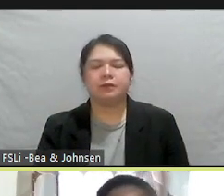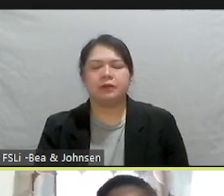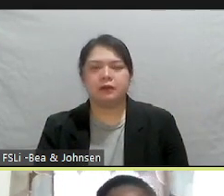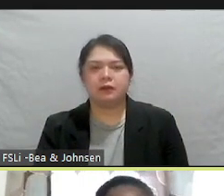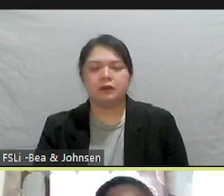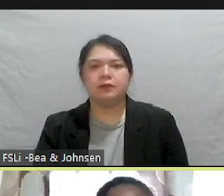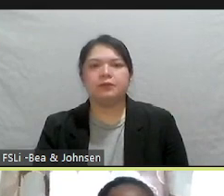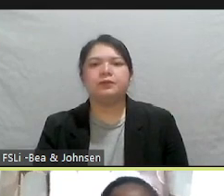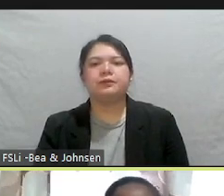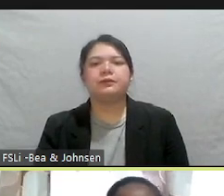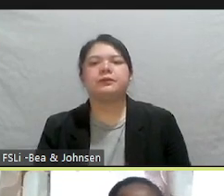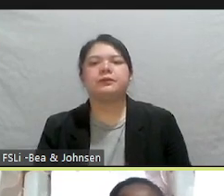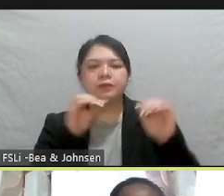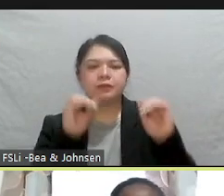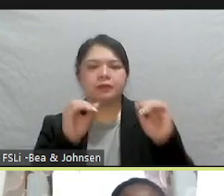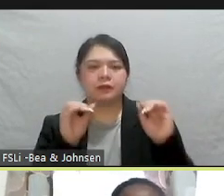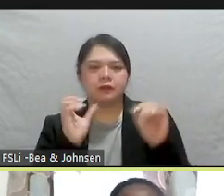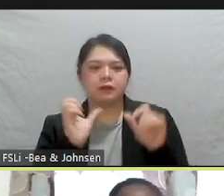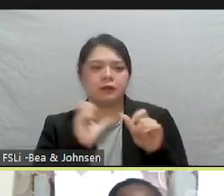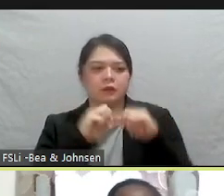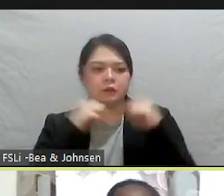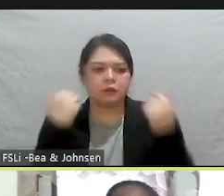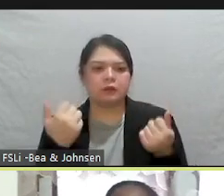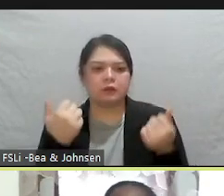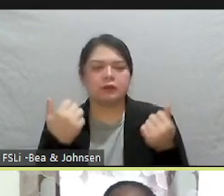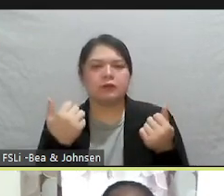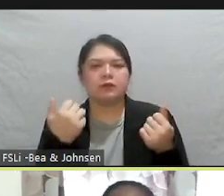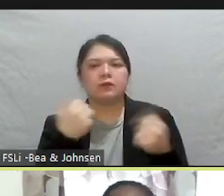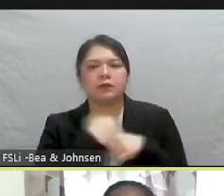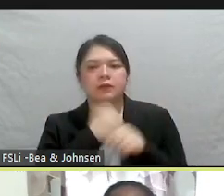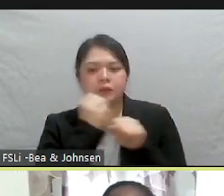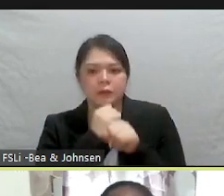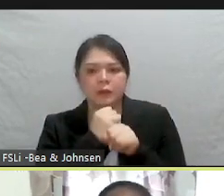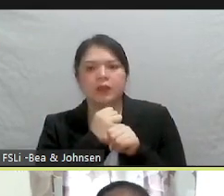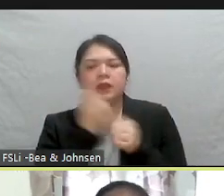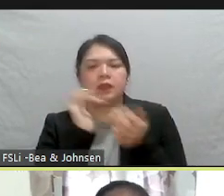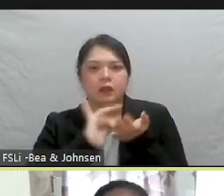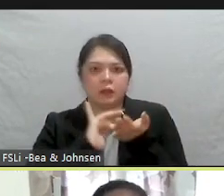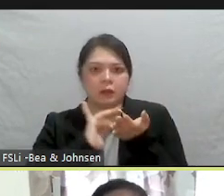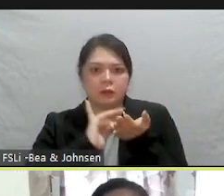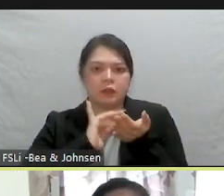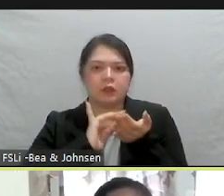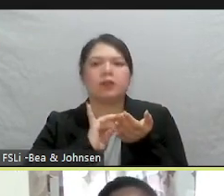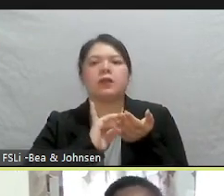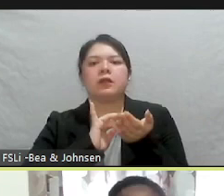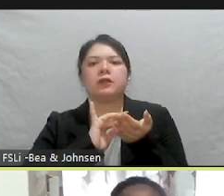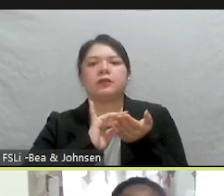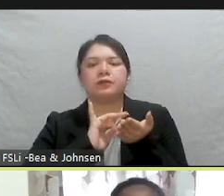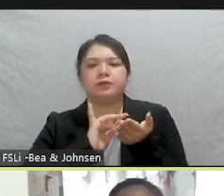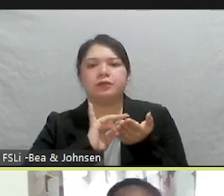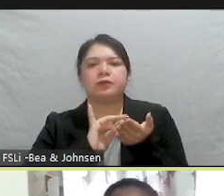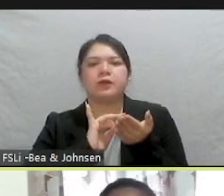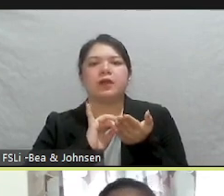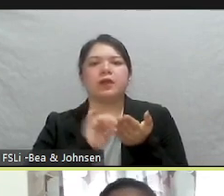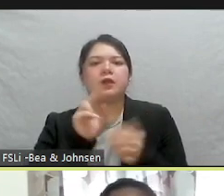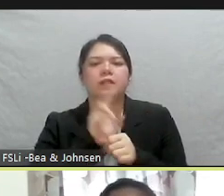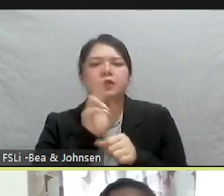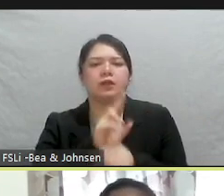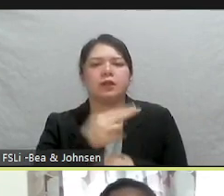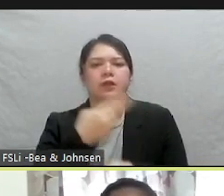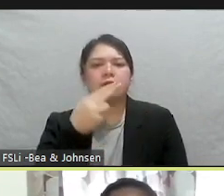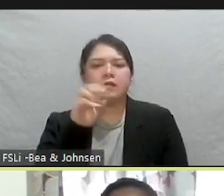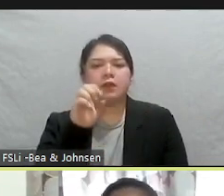Ito po yung tinuturo nila kung paano gumawa ng gamot sa pamamagitan ng aming mga herbal.